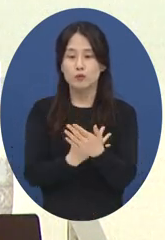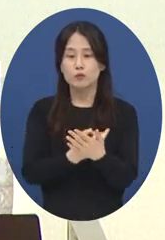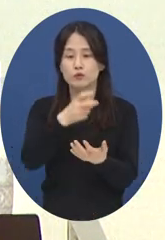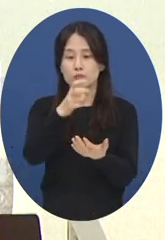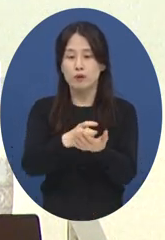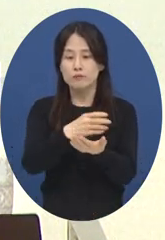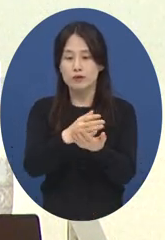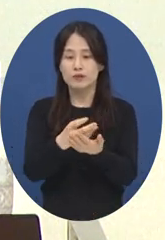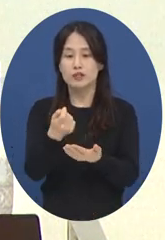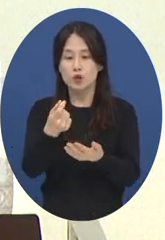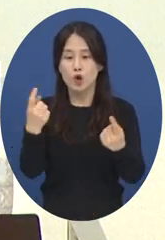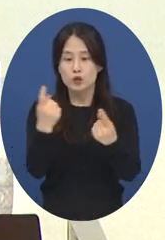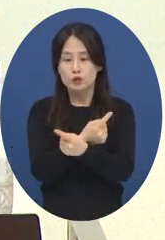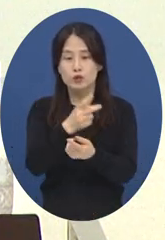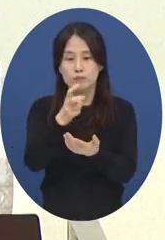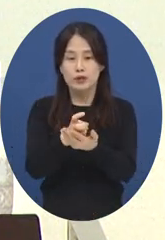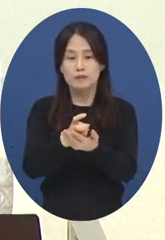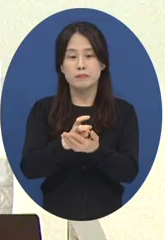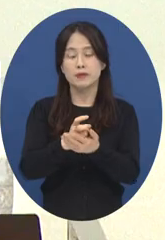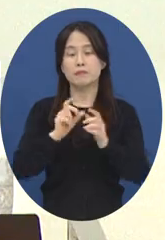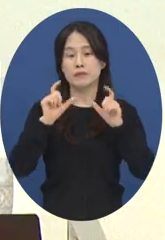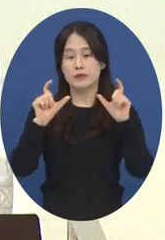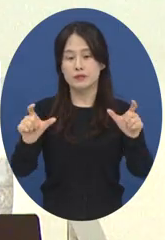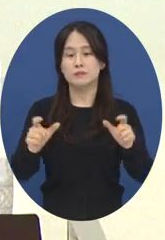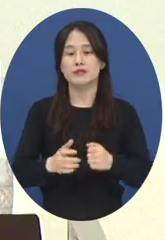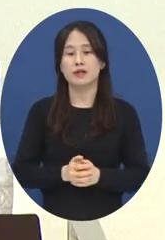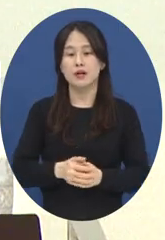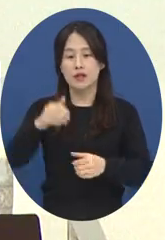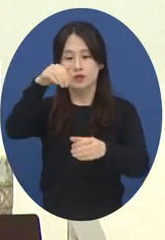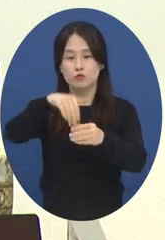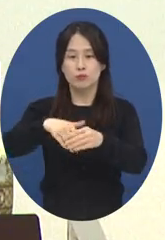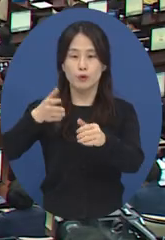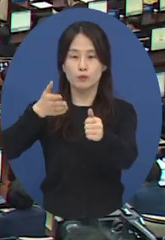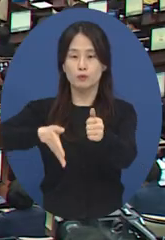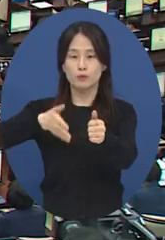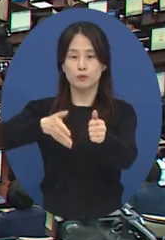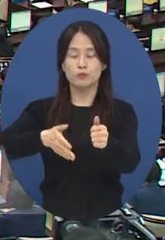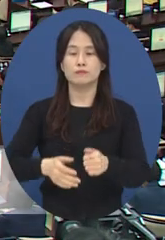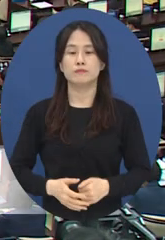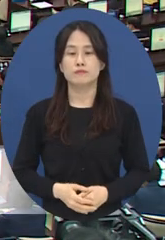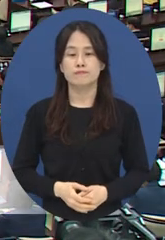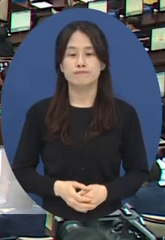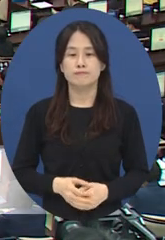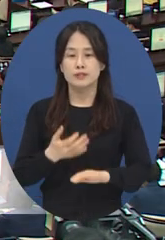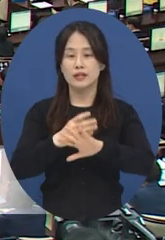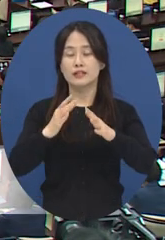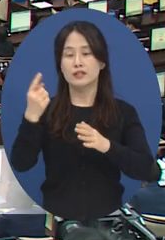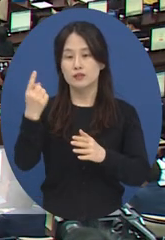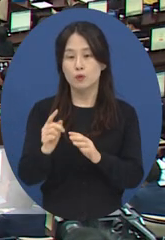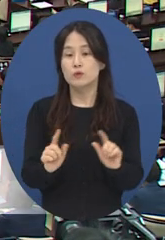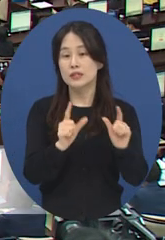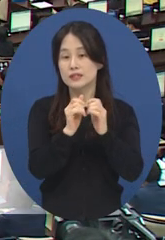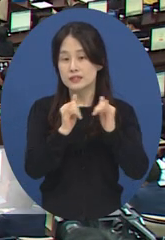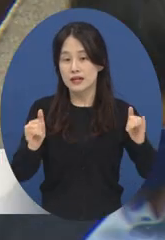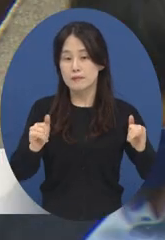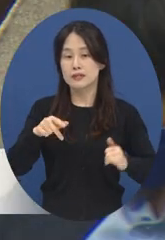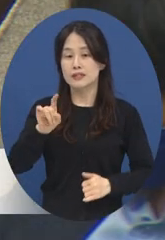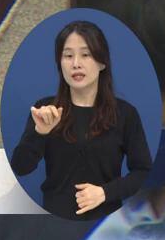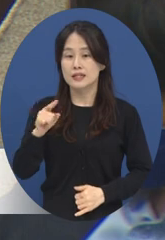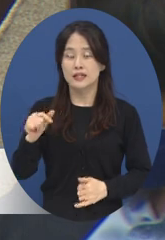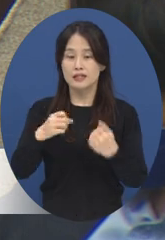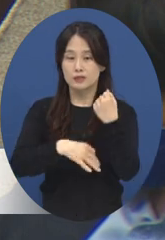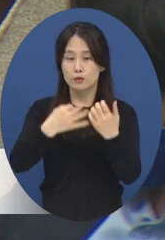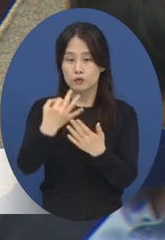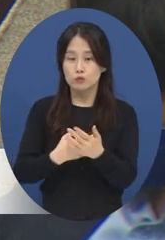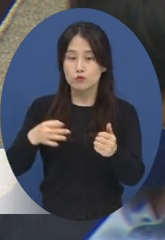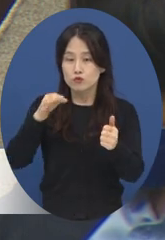일부개정조례안 을 표현하겠습니다 투표해 주시기 바랍니다 외국인주민 에게도 잰 안개 본 소득을 지급할